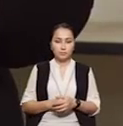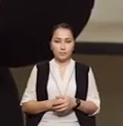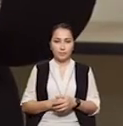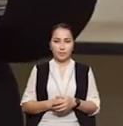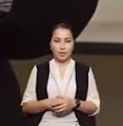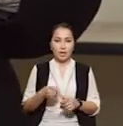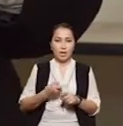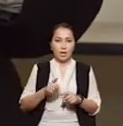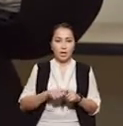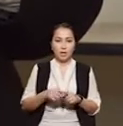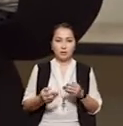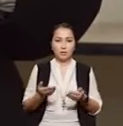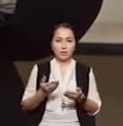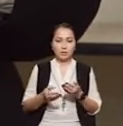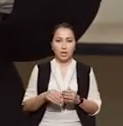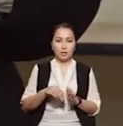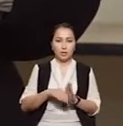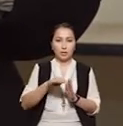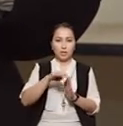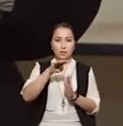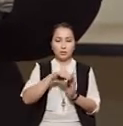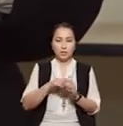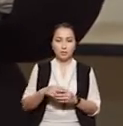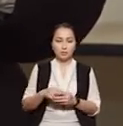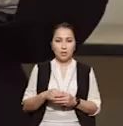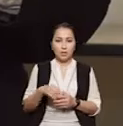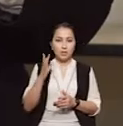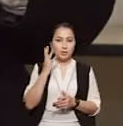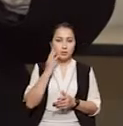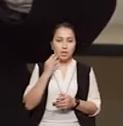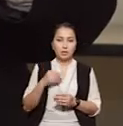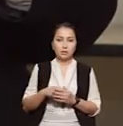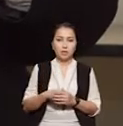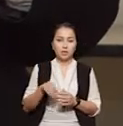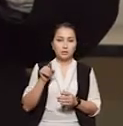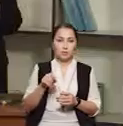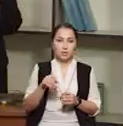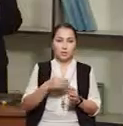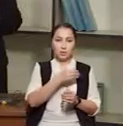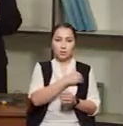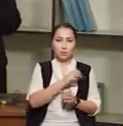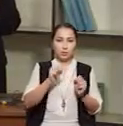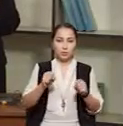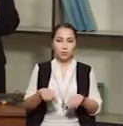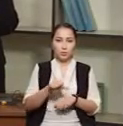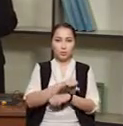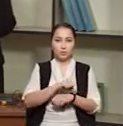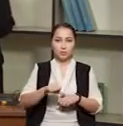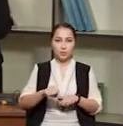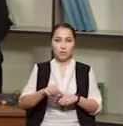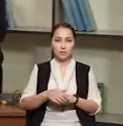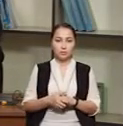boshlaydi. Buni agarda darajalab qo'yadigan bo'lsak, u holda temperaturani o'lchashimiz mumkin bo'ladi.